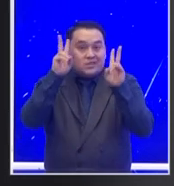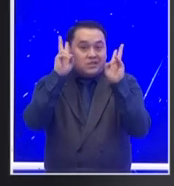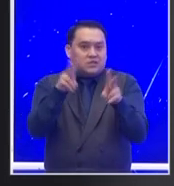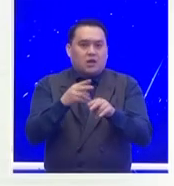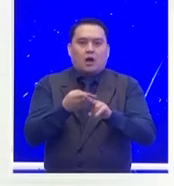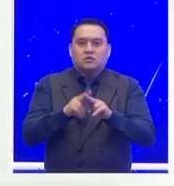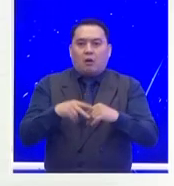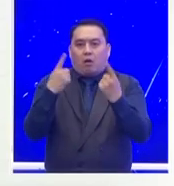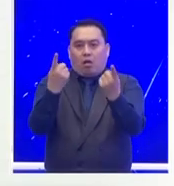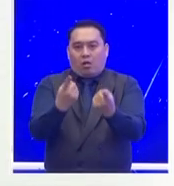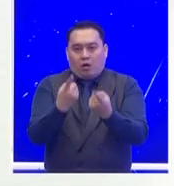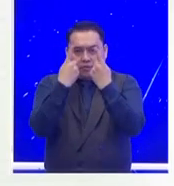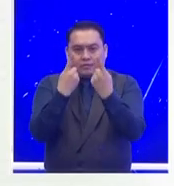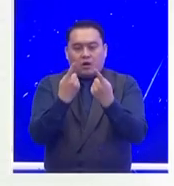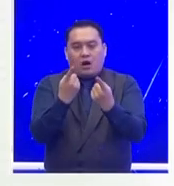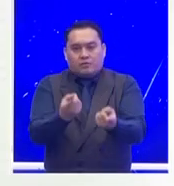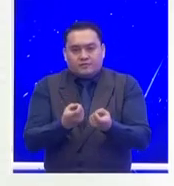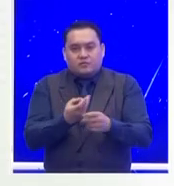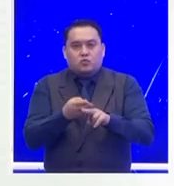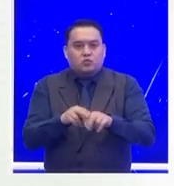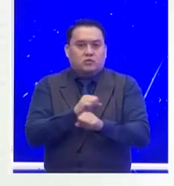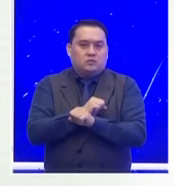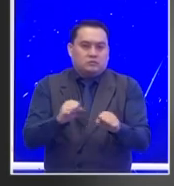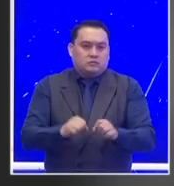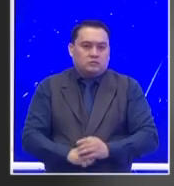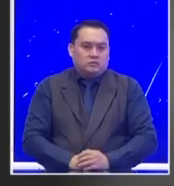и соблазниться обещаниями легких денег.